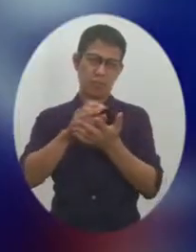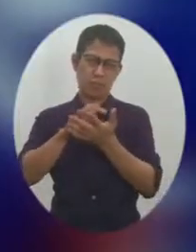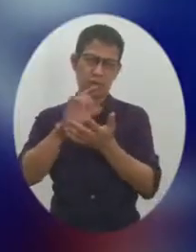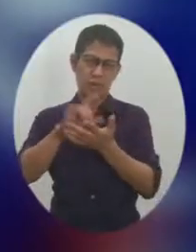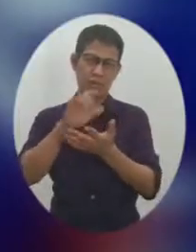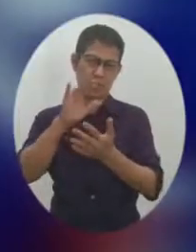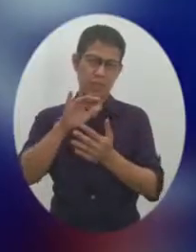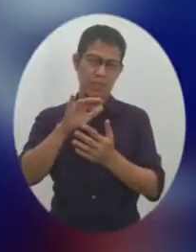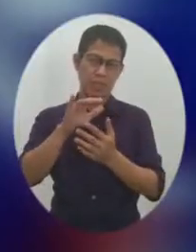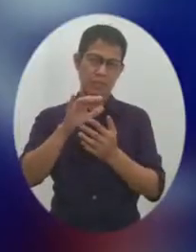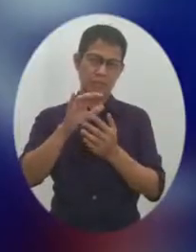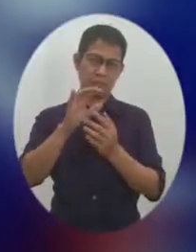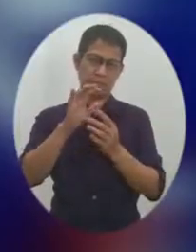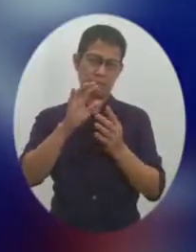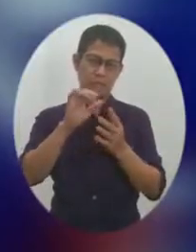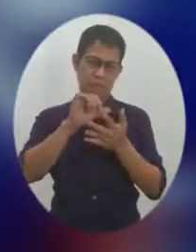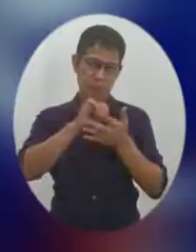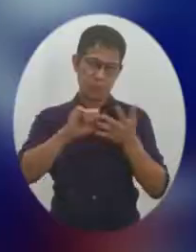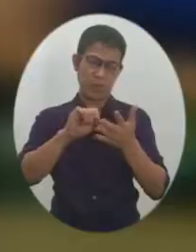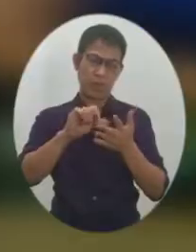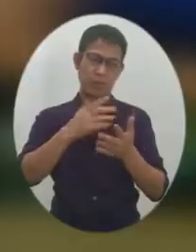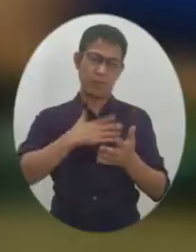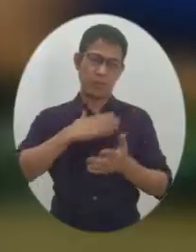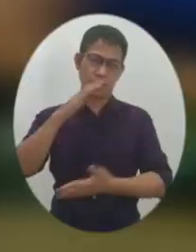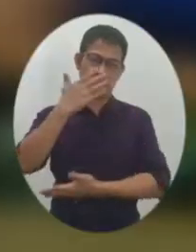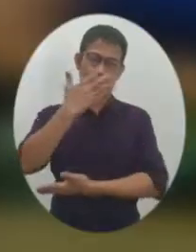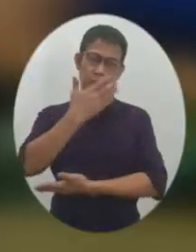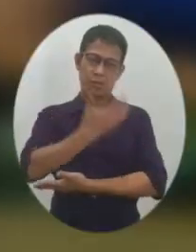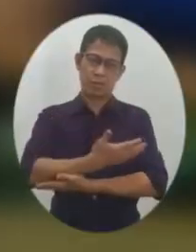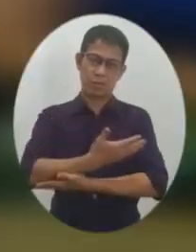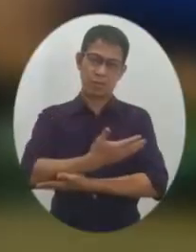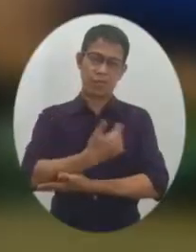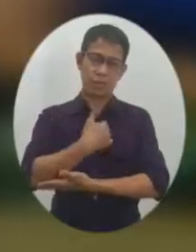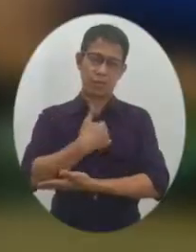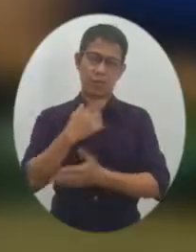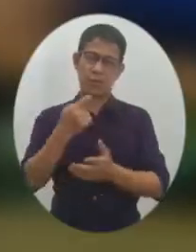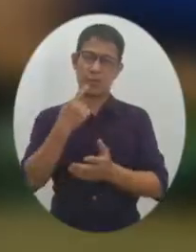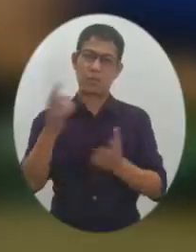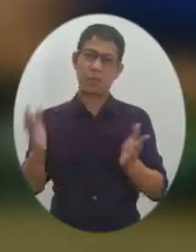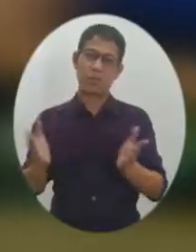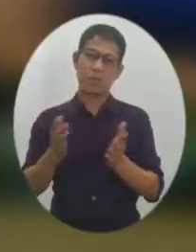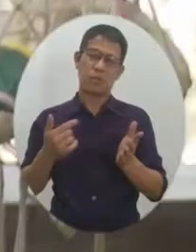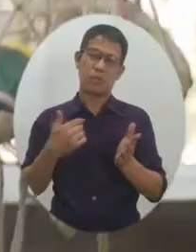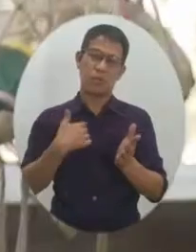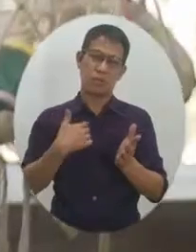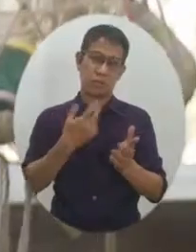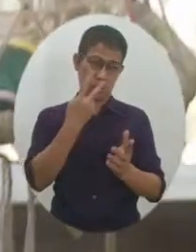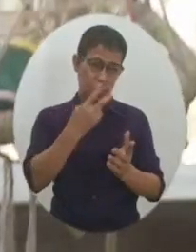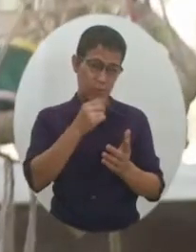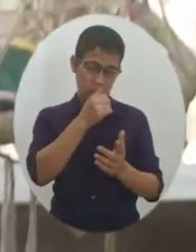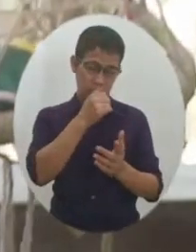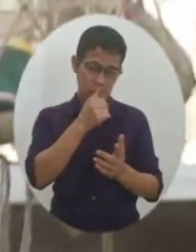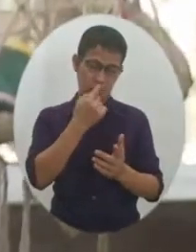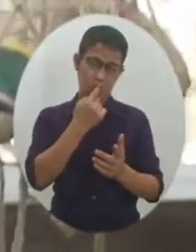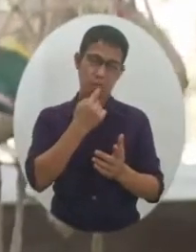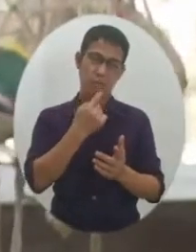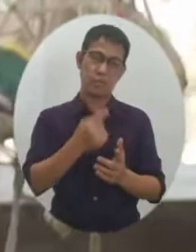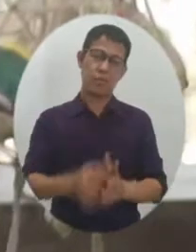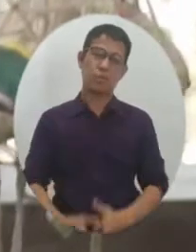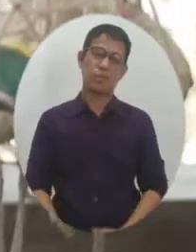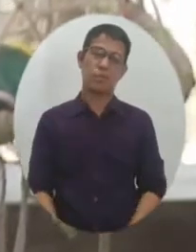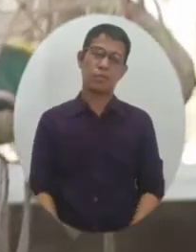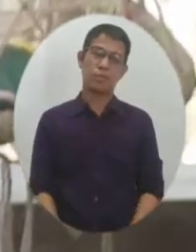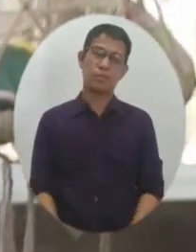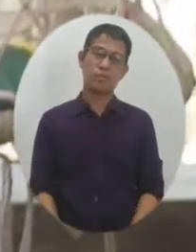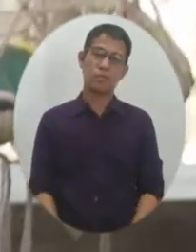magkautang-utang na ako, mapagamot ko lang po siya. Yun po ang aking motivation sa sarili ko talaga mula nung nakita ko ang anak